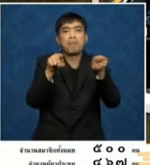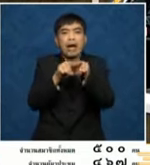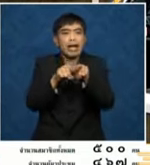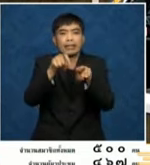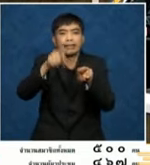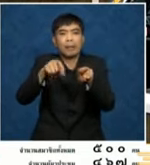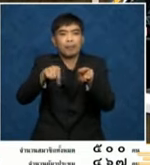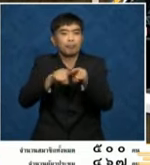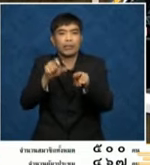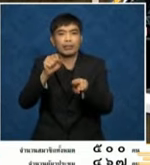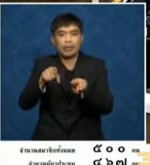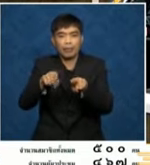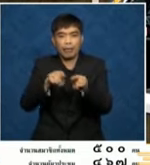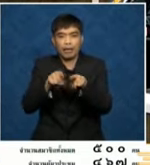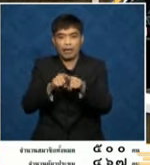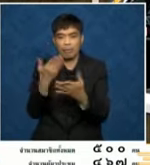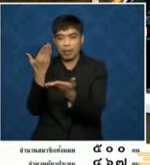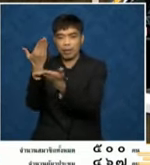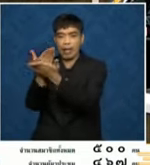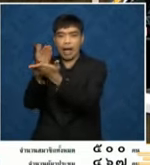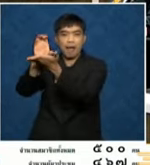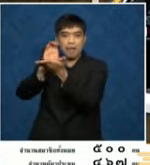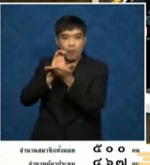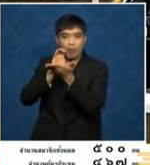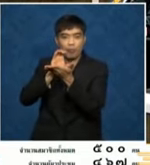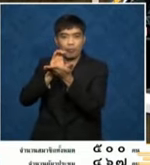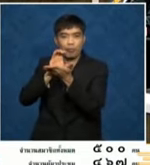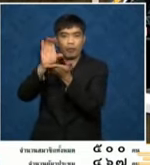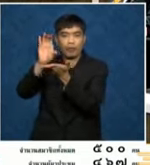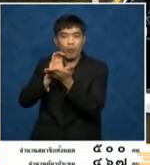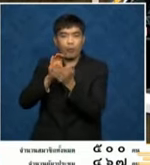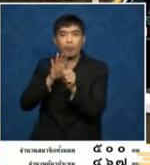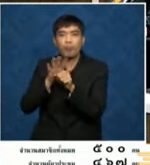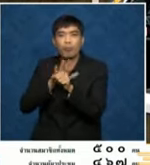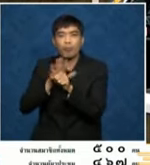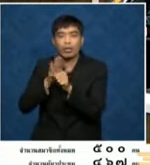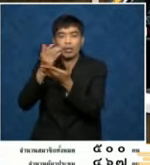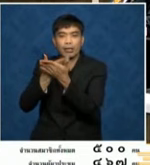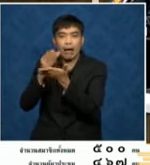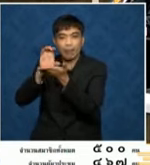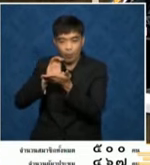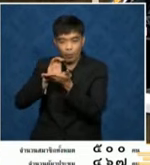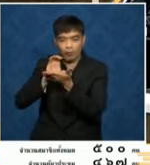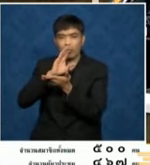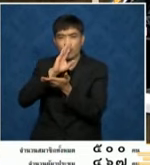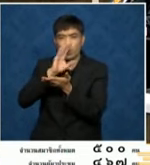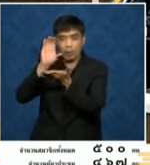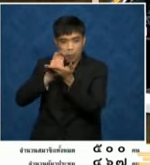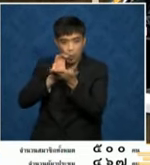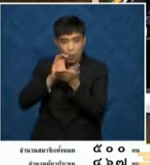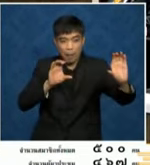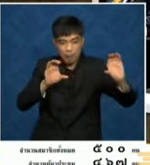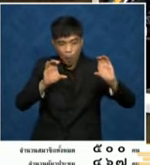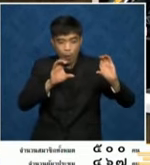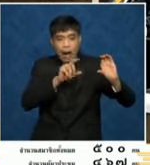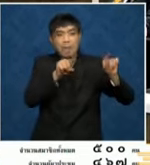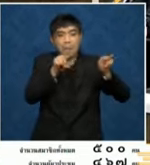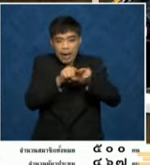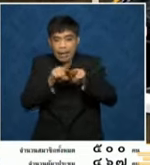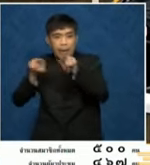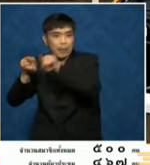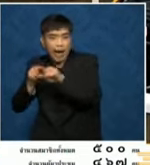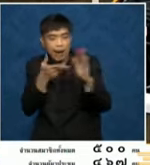มีการตั้งงบประมาณนะครับจำนวนไม่เยอะนะครับแต่ผมคิดว่าถ้างบประมาณที่ตั้งซับซ้อนอย่างนี้ครับมันจะเป็นการ